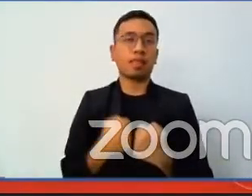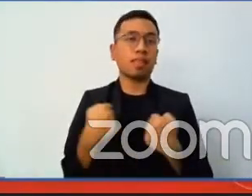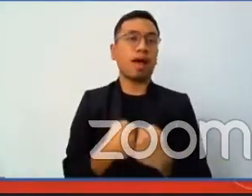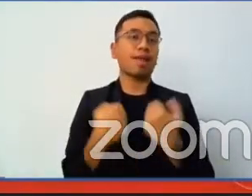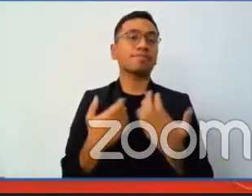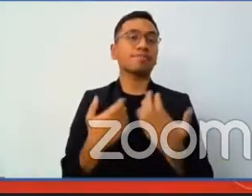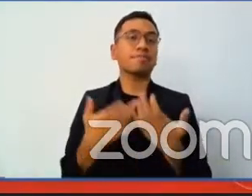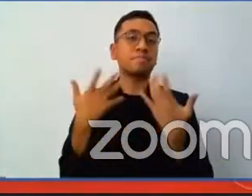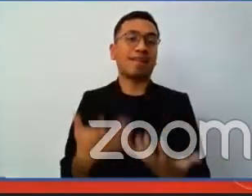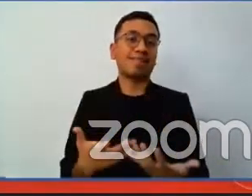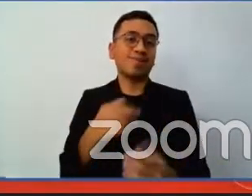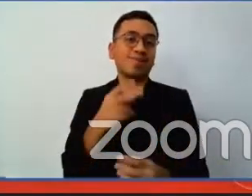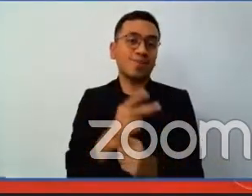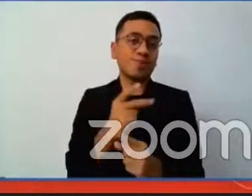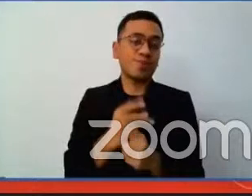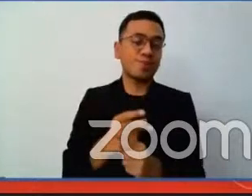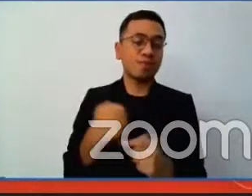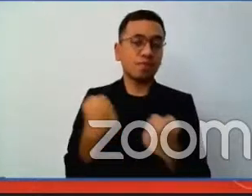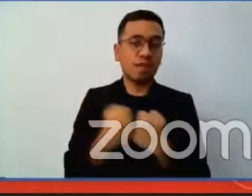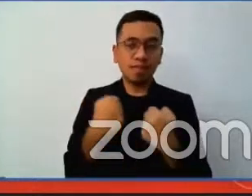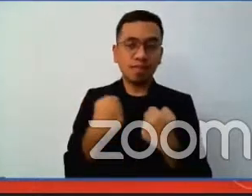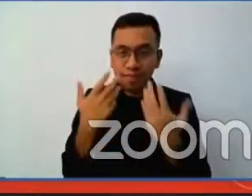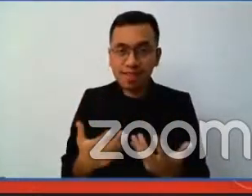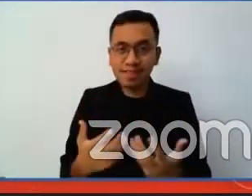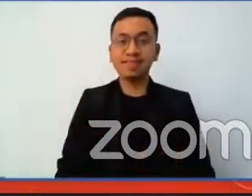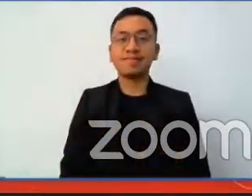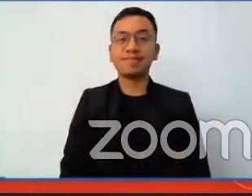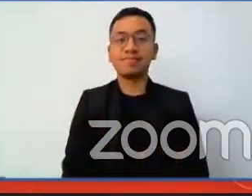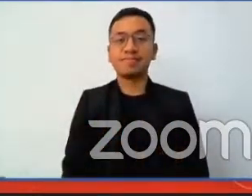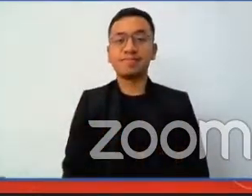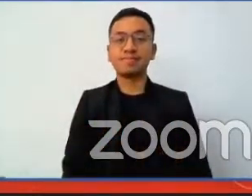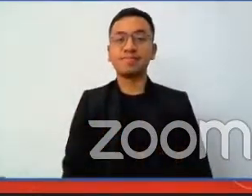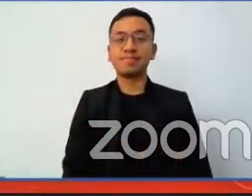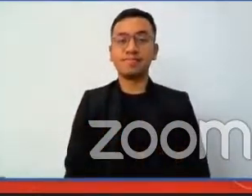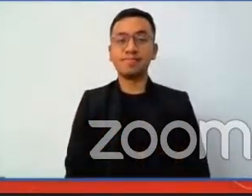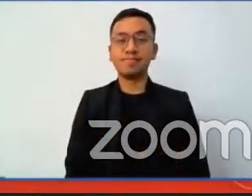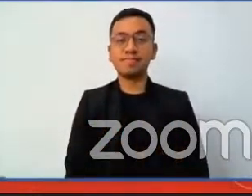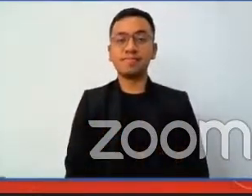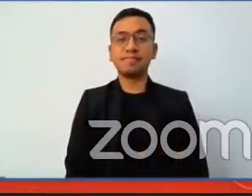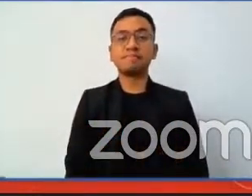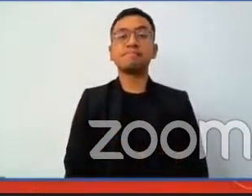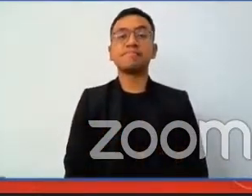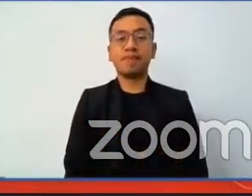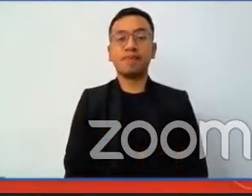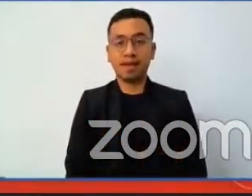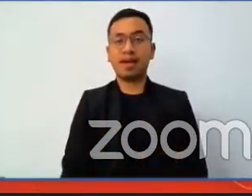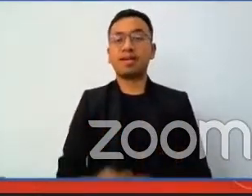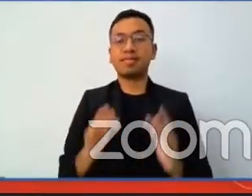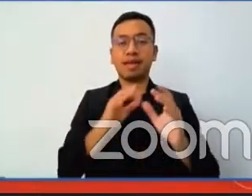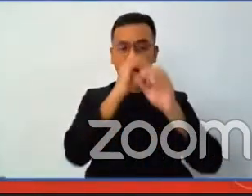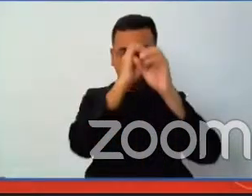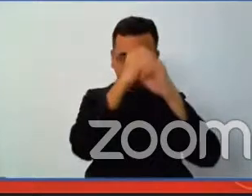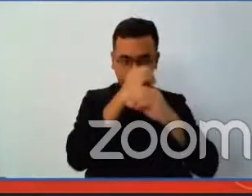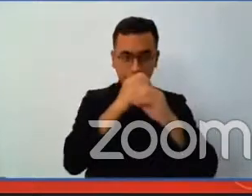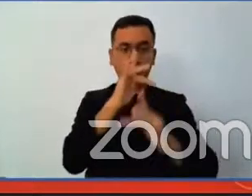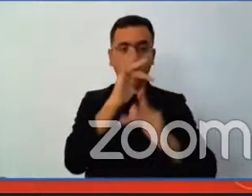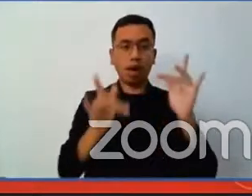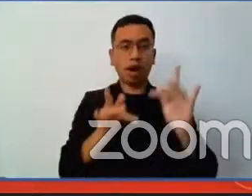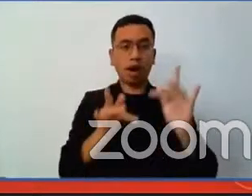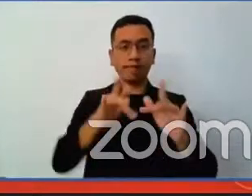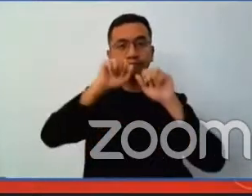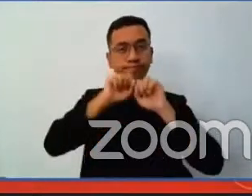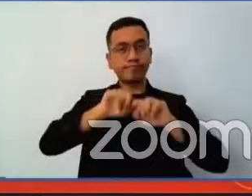bagi kita para guru. Nah, dan setelah Laboratorium Maya diperkenalkan. Setelah saya